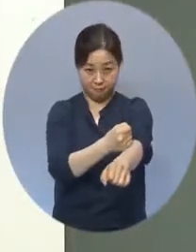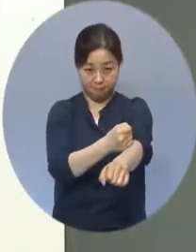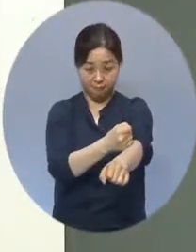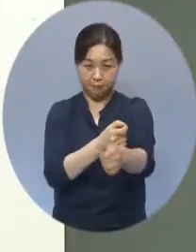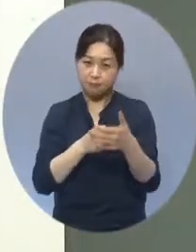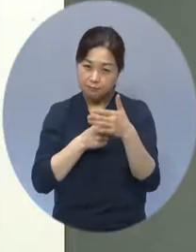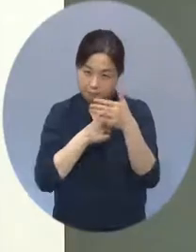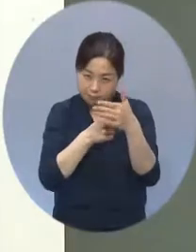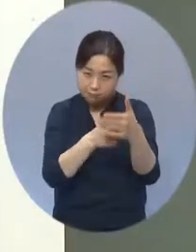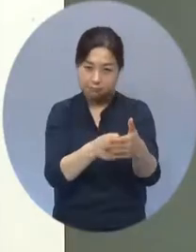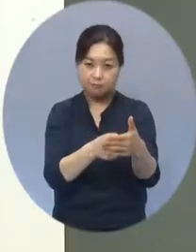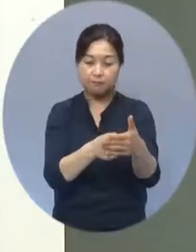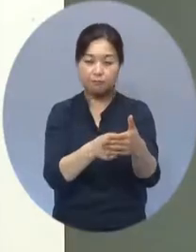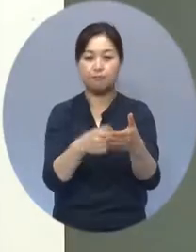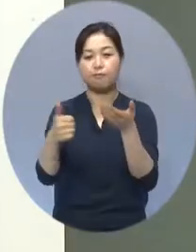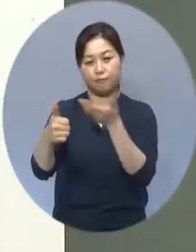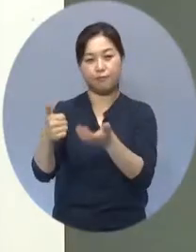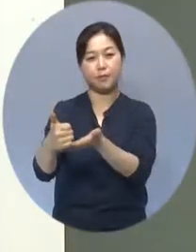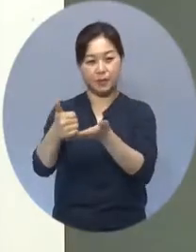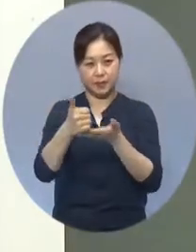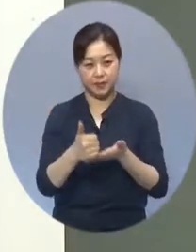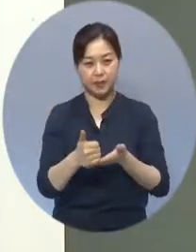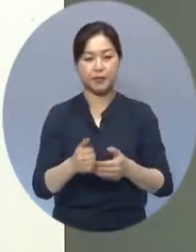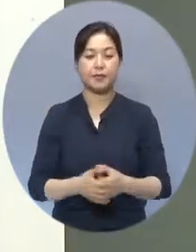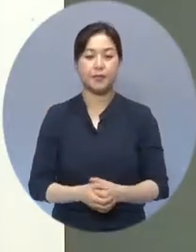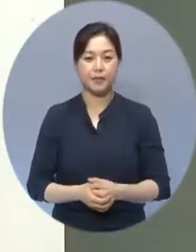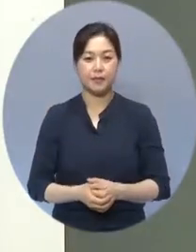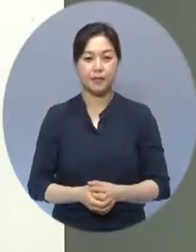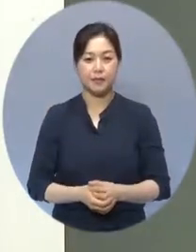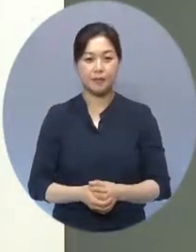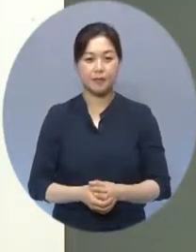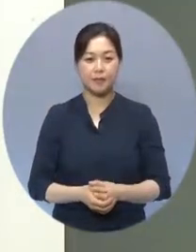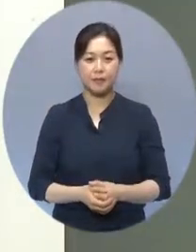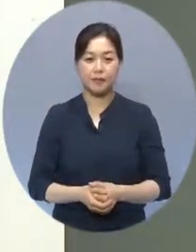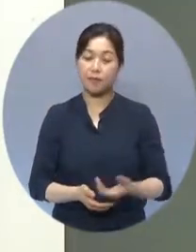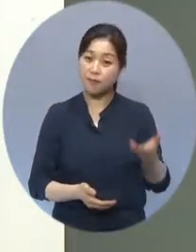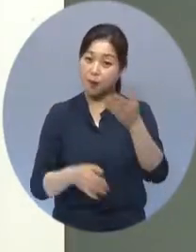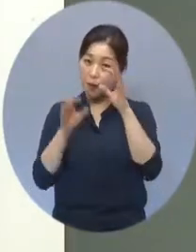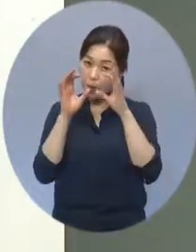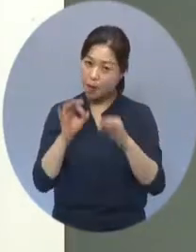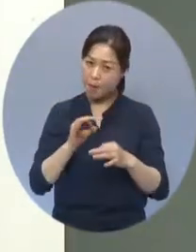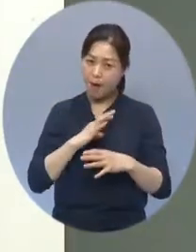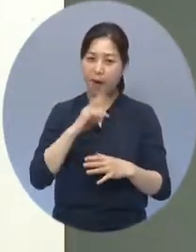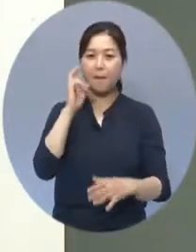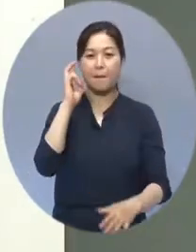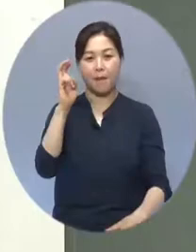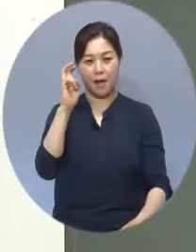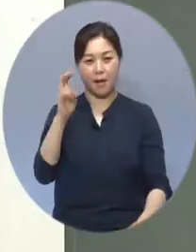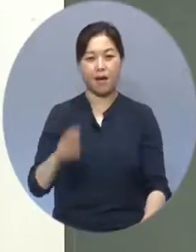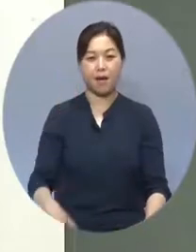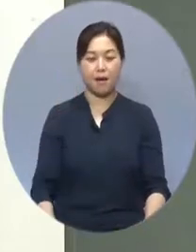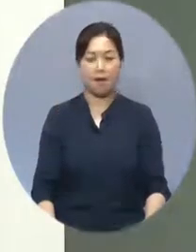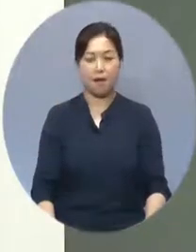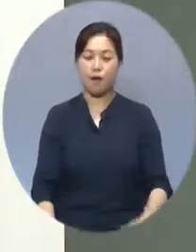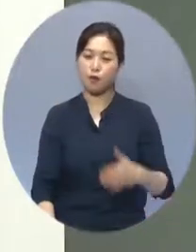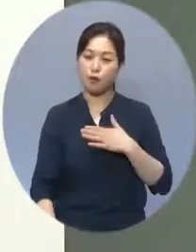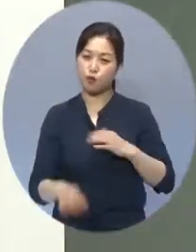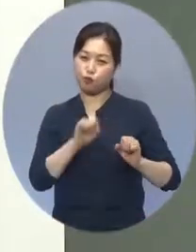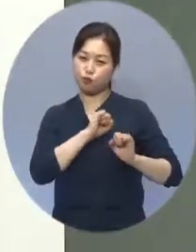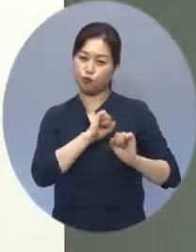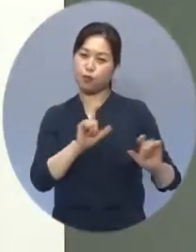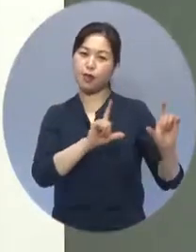주인공이 오늘 이 자리에 나오셨습니다. 여러분이 보시면 깜짝 놀라실 거예요. 저도 군대